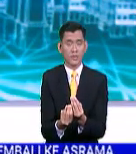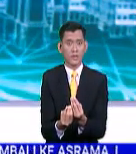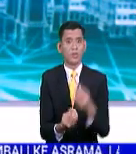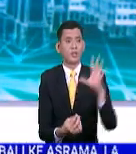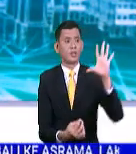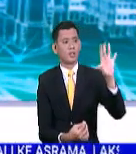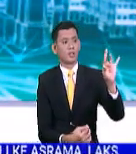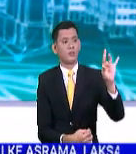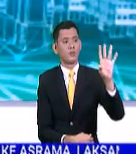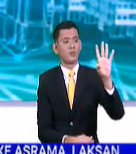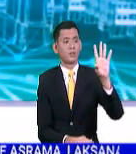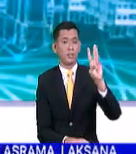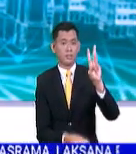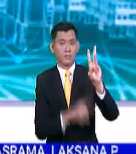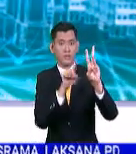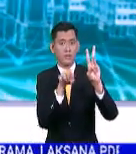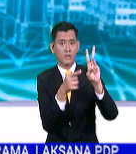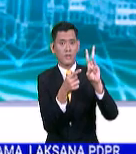sebanyak